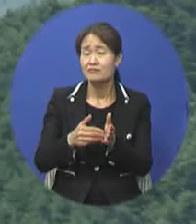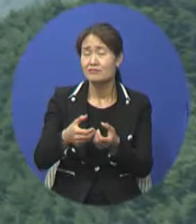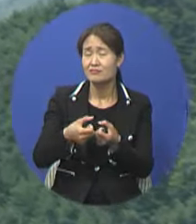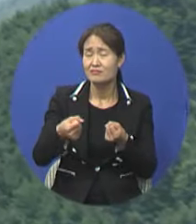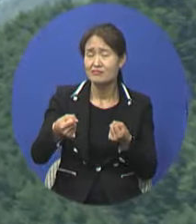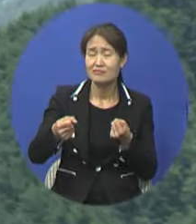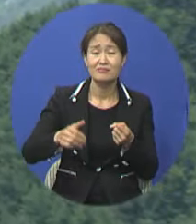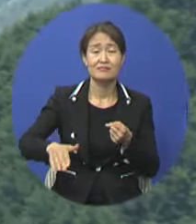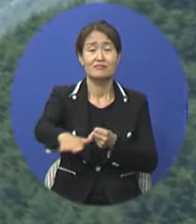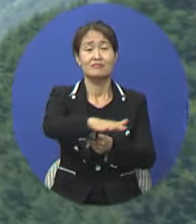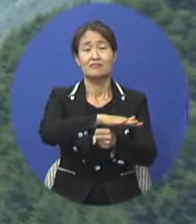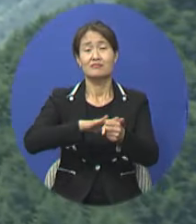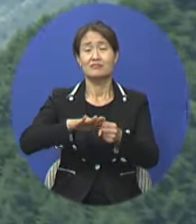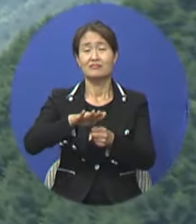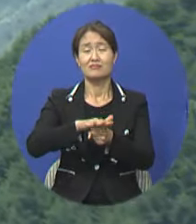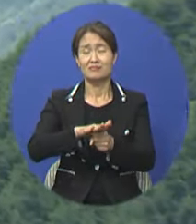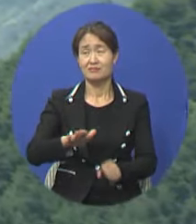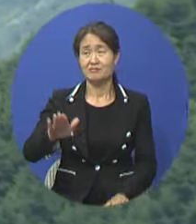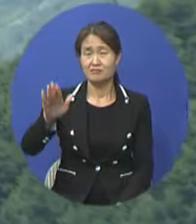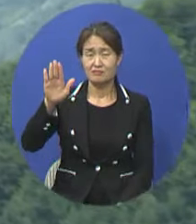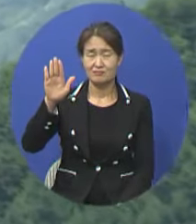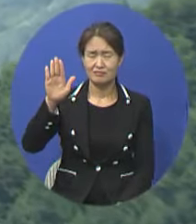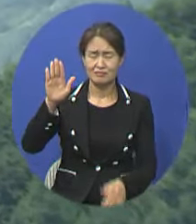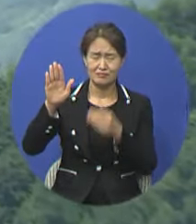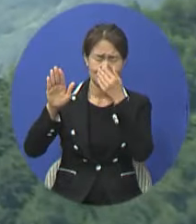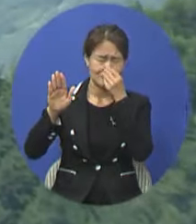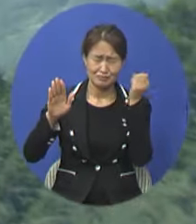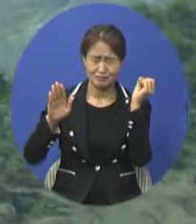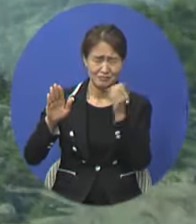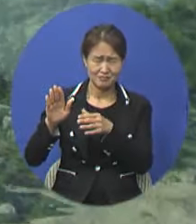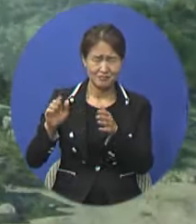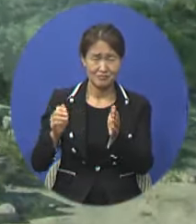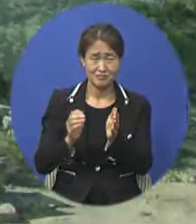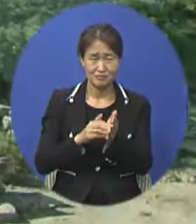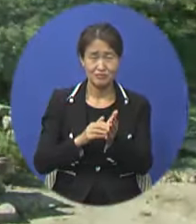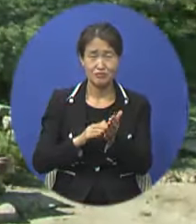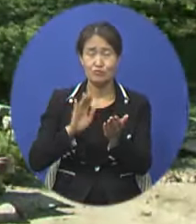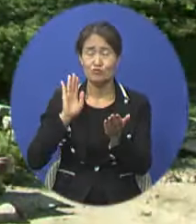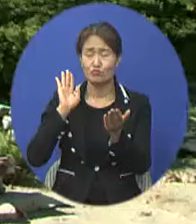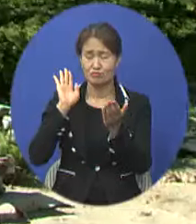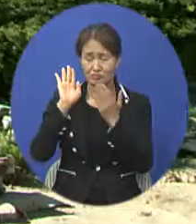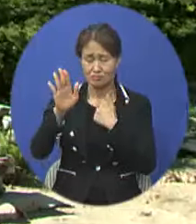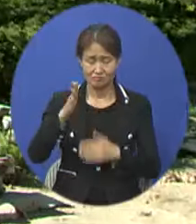깨어진 사랑의 냄새를 밟고